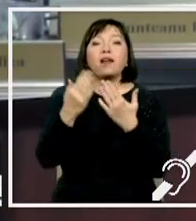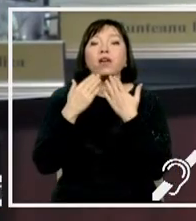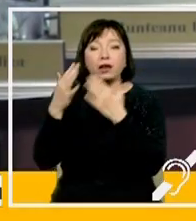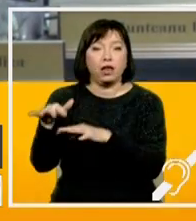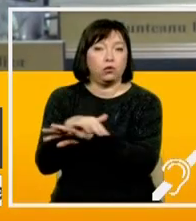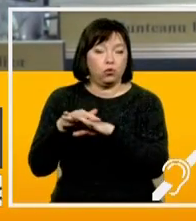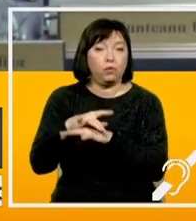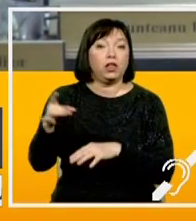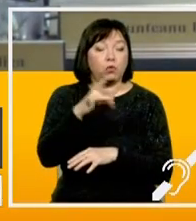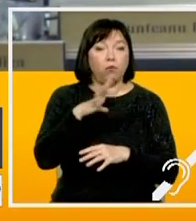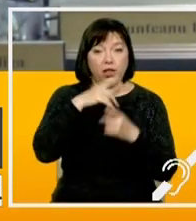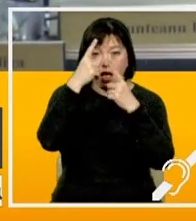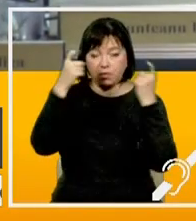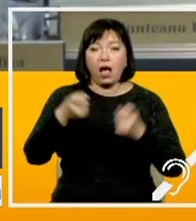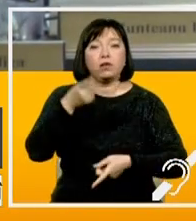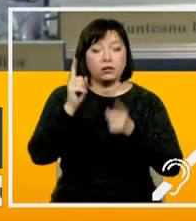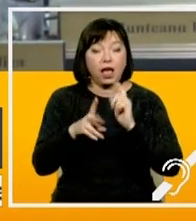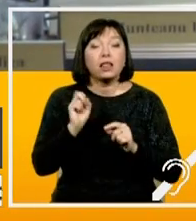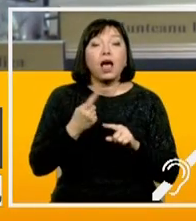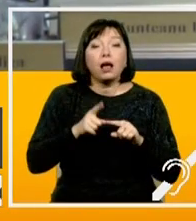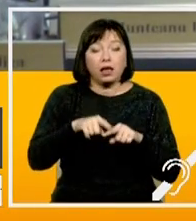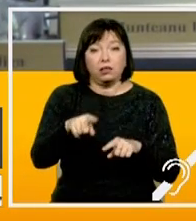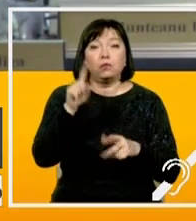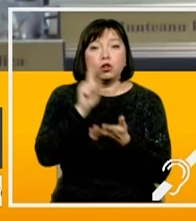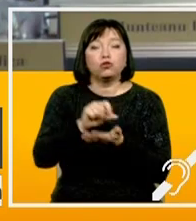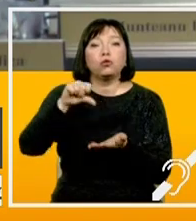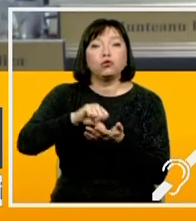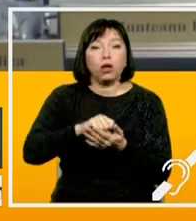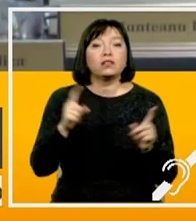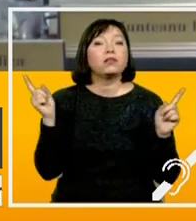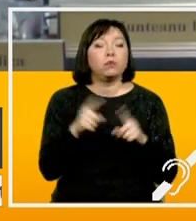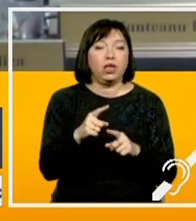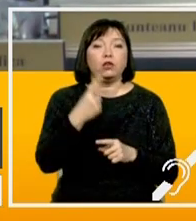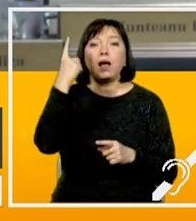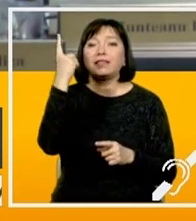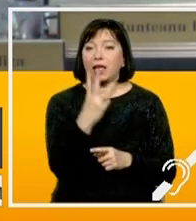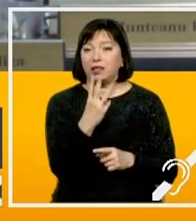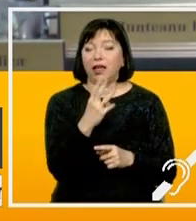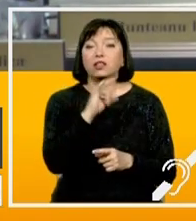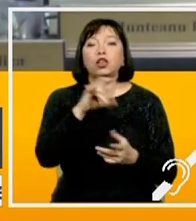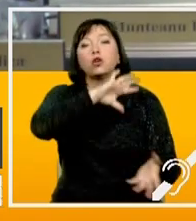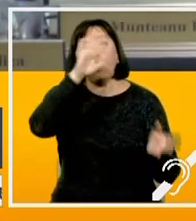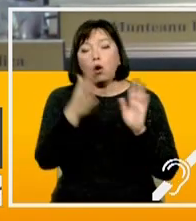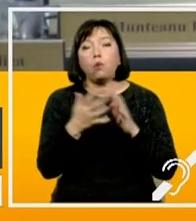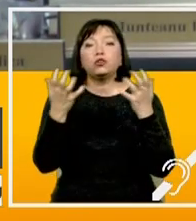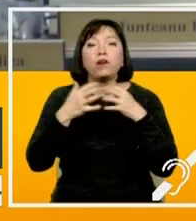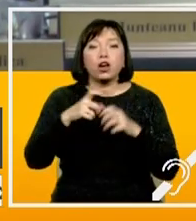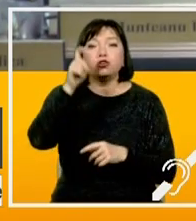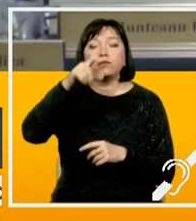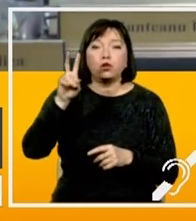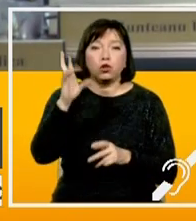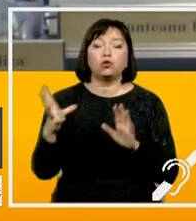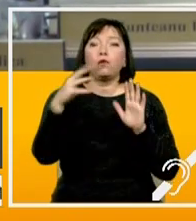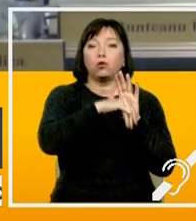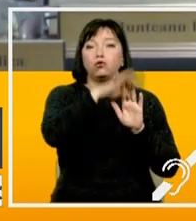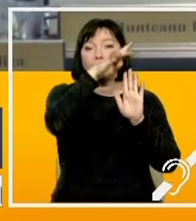republican să fie declarat valabil, la el trebuie să participe cel puțin o treime din numărul de persoane înscrise în